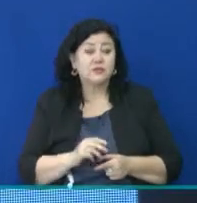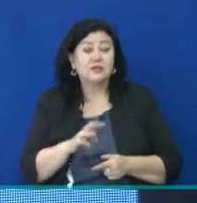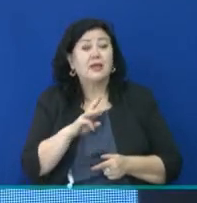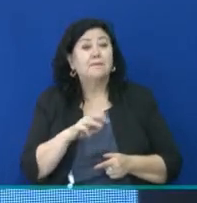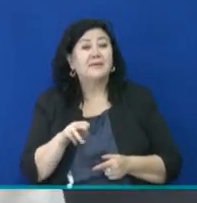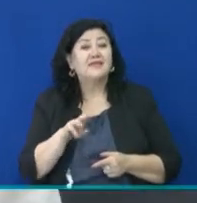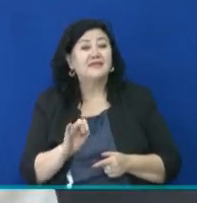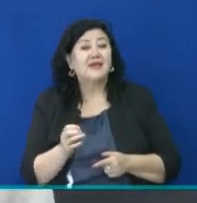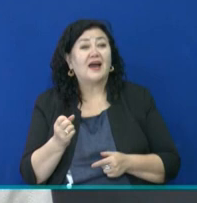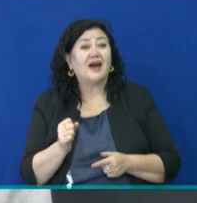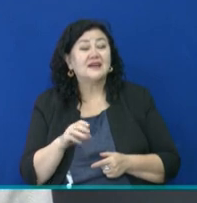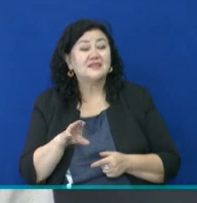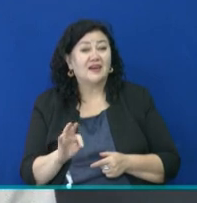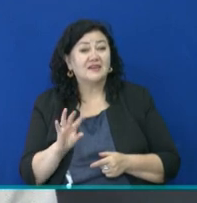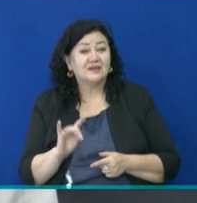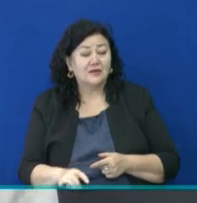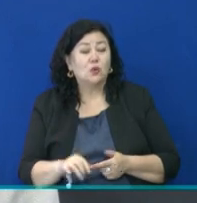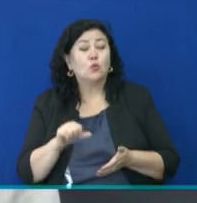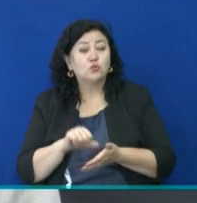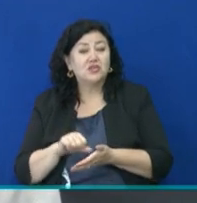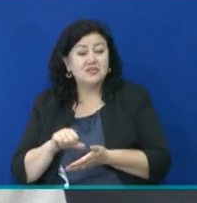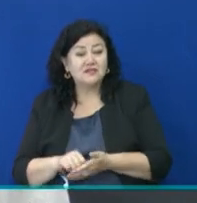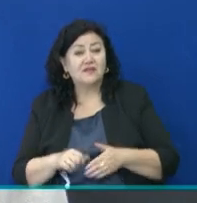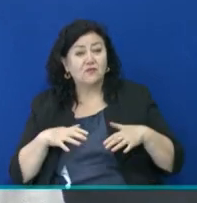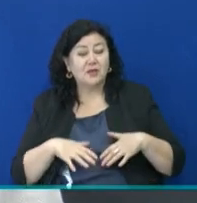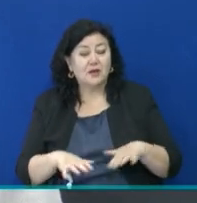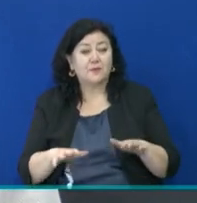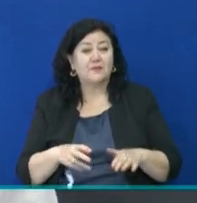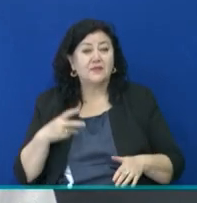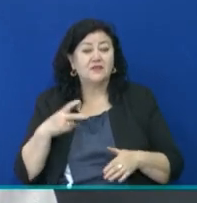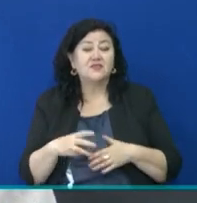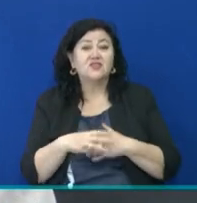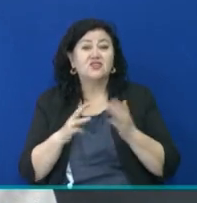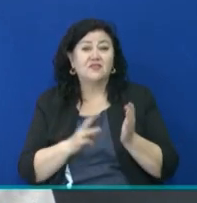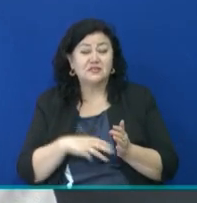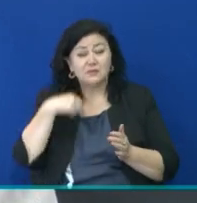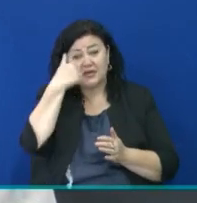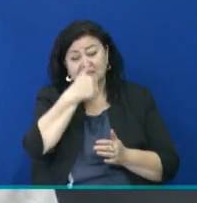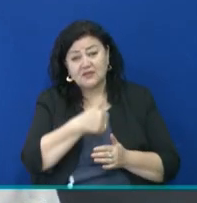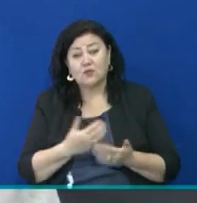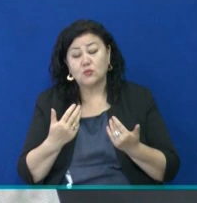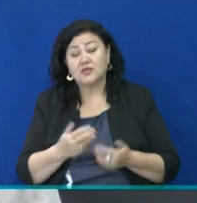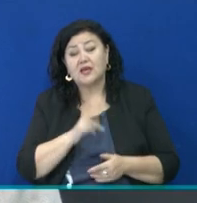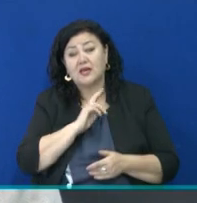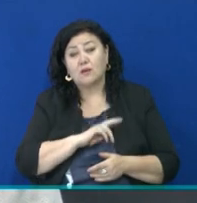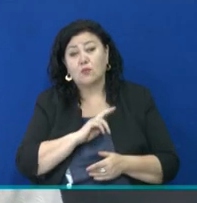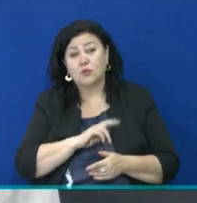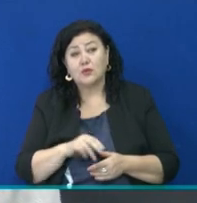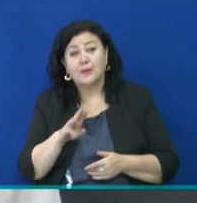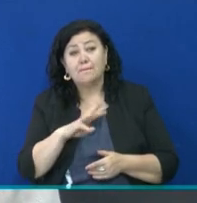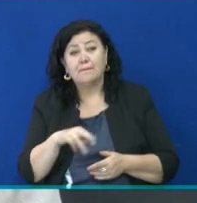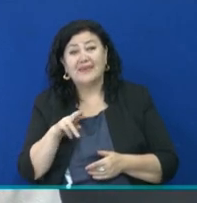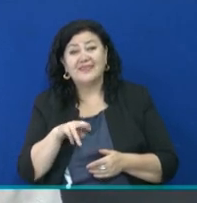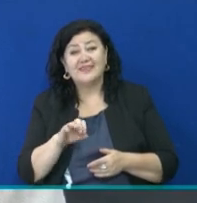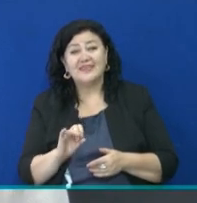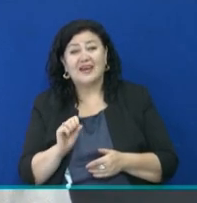қатысты. С 18 года я занимаюсь этой деятельностью. 2018 жылдан бастап мен осы қызметпен айналысамын. Айта кету керек,